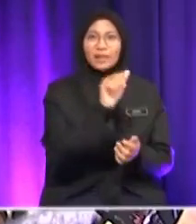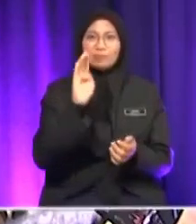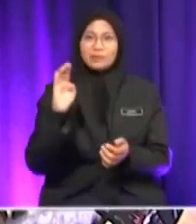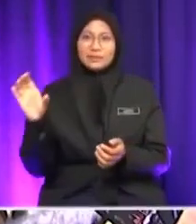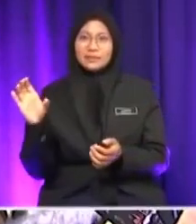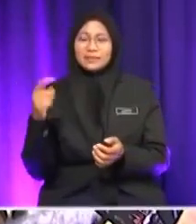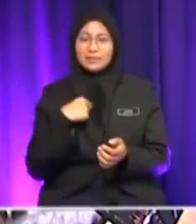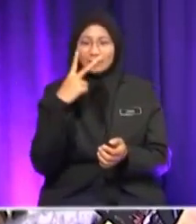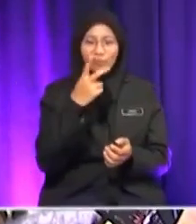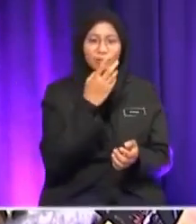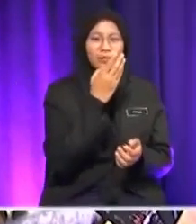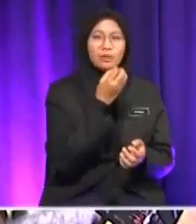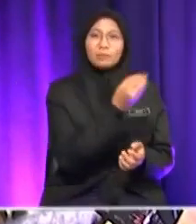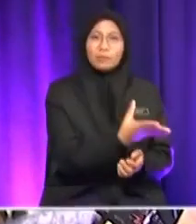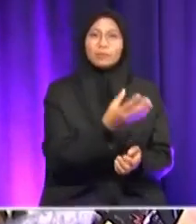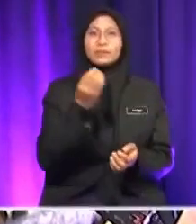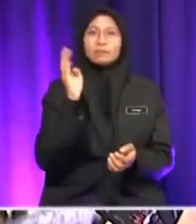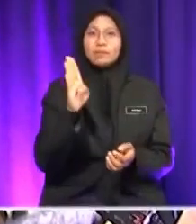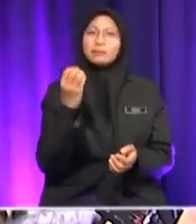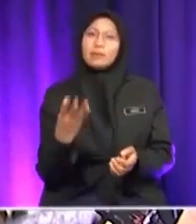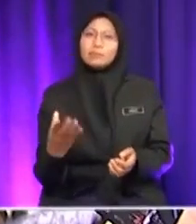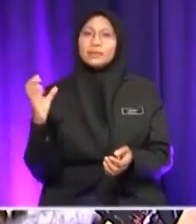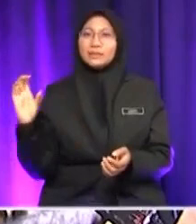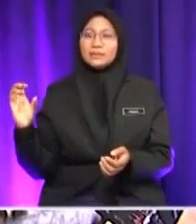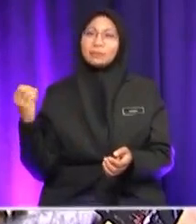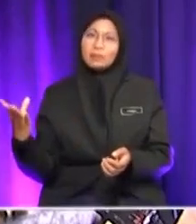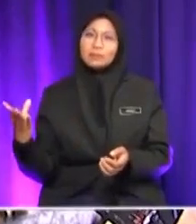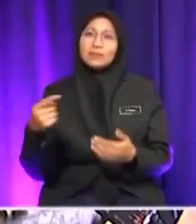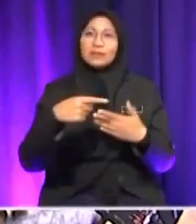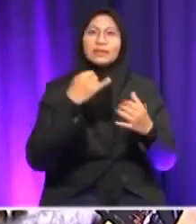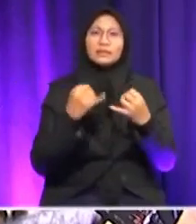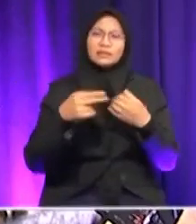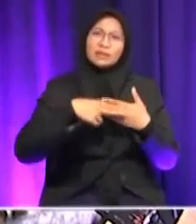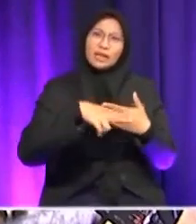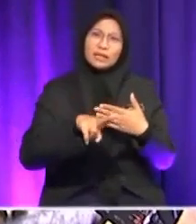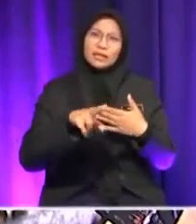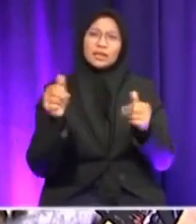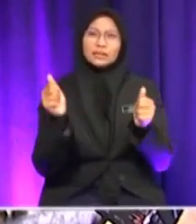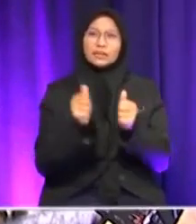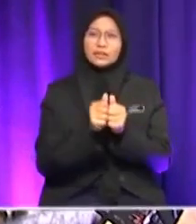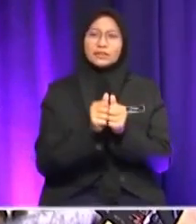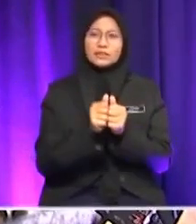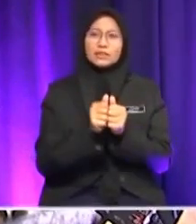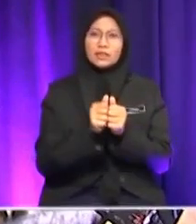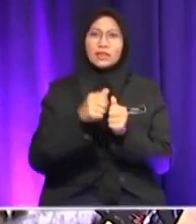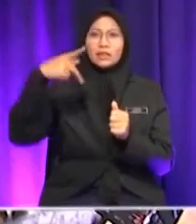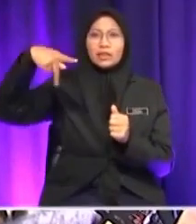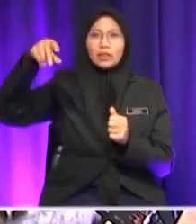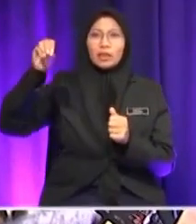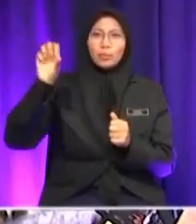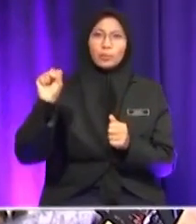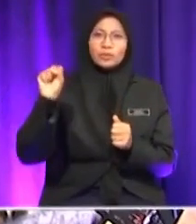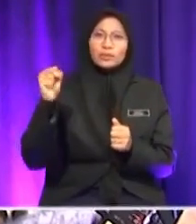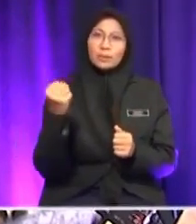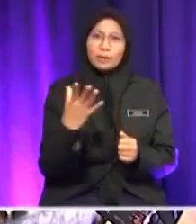saya tambah pula nilai dia jika dihantar melalui e-pos. Okey, bagus. Dari situlah saya dapat keputusan macam, yang ini kalau campur